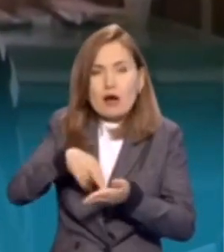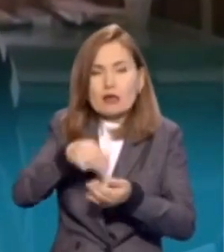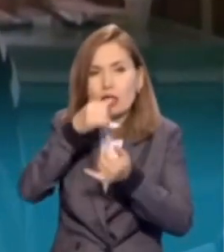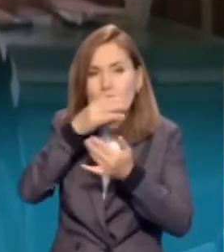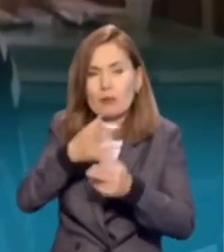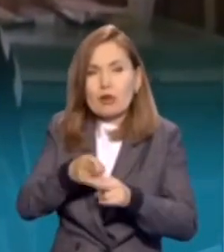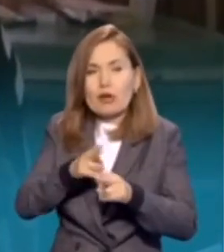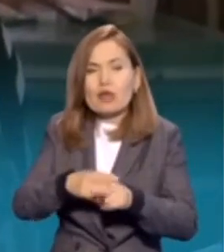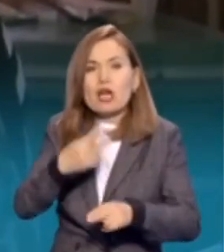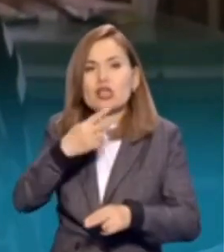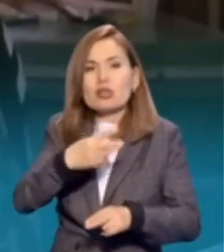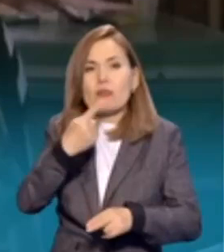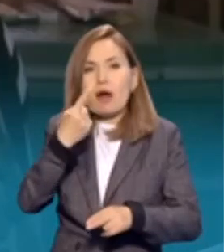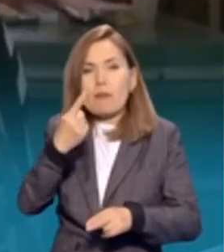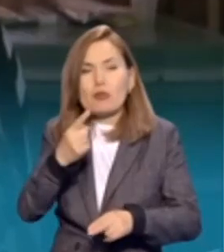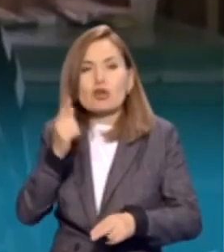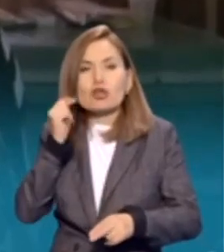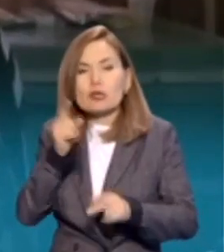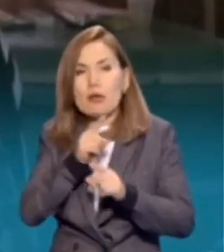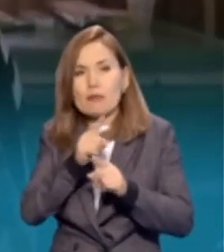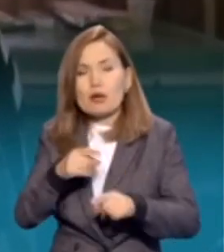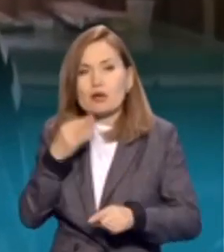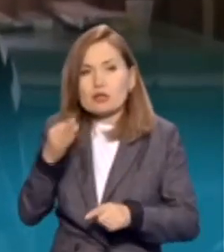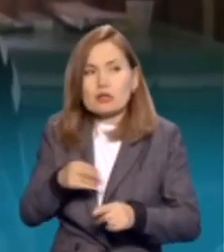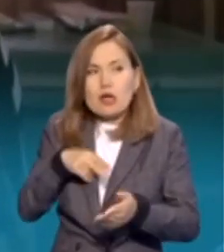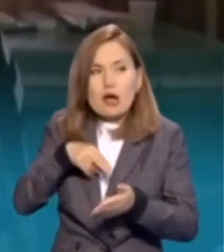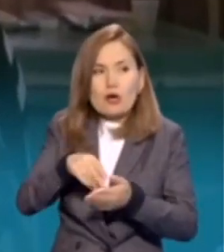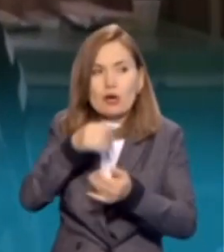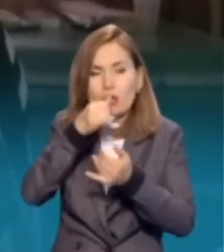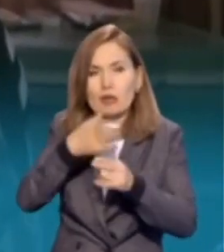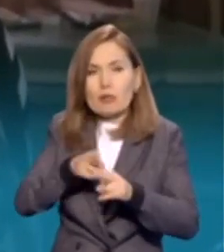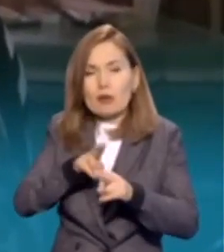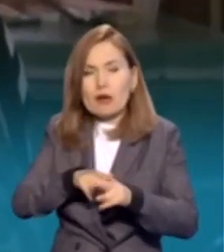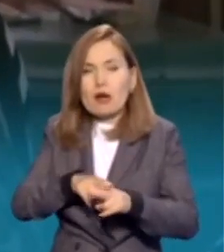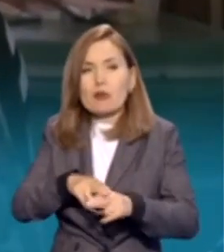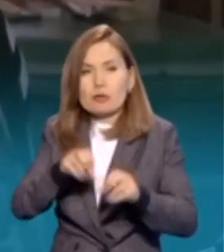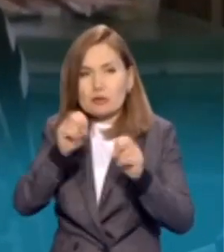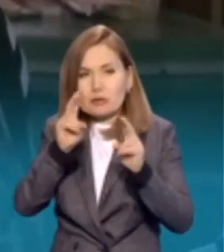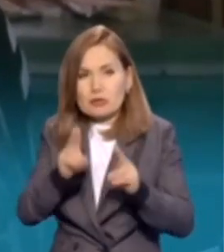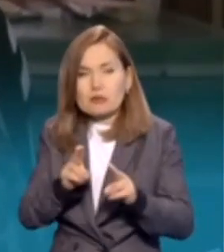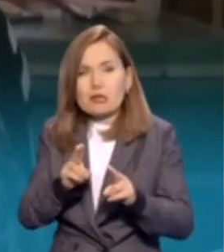21 жылдан бері жүре алмайды. Сонда да осы тарихи оқиғадан тыс қалмай, өз үнімізді қоссақ дедік.